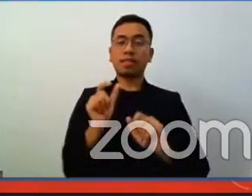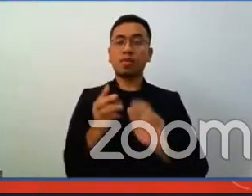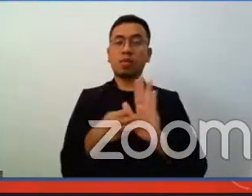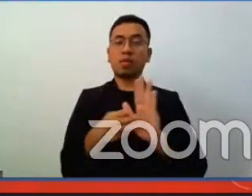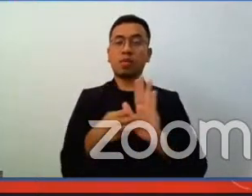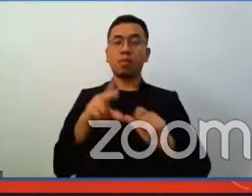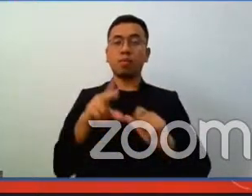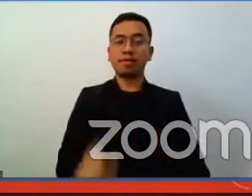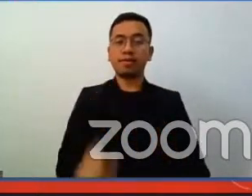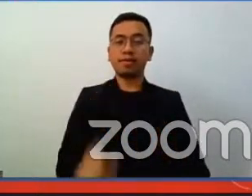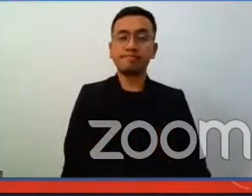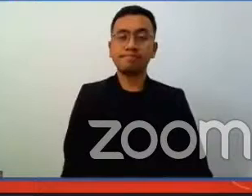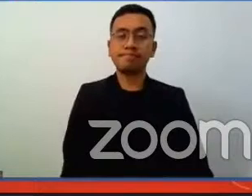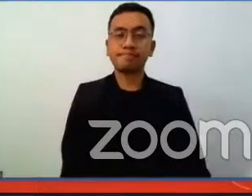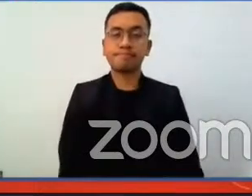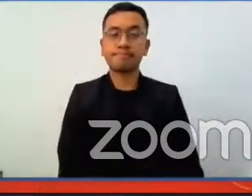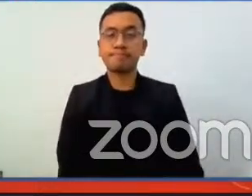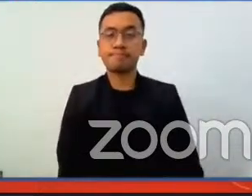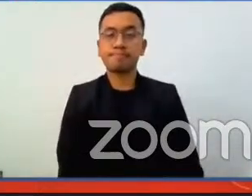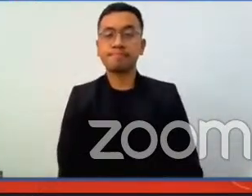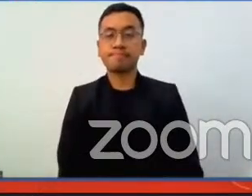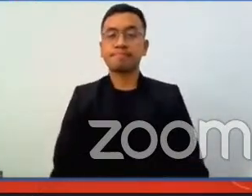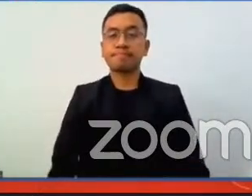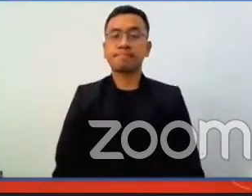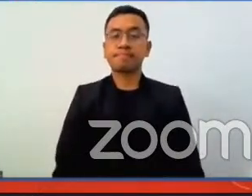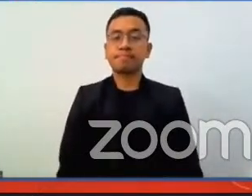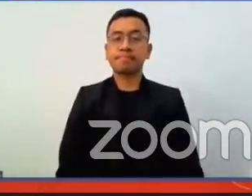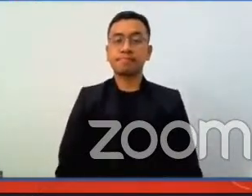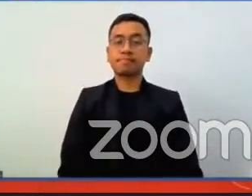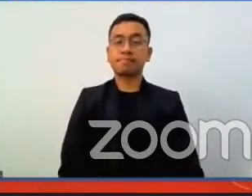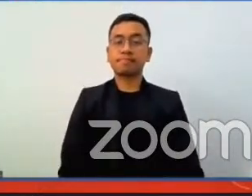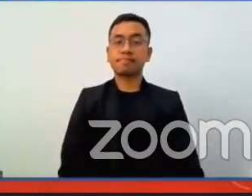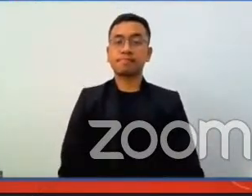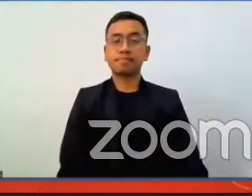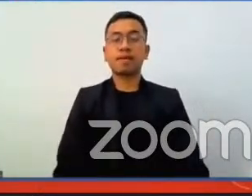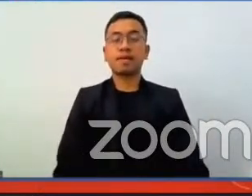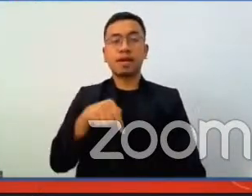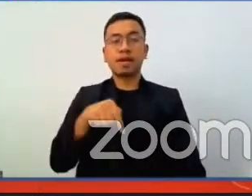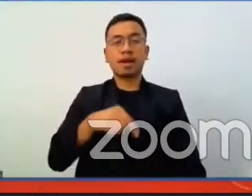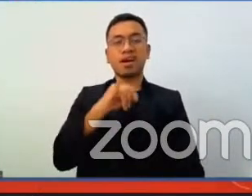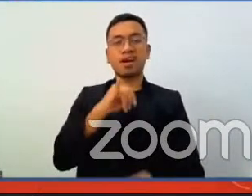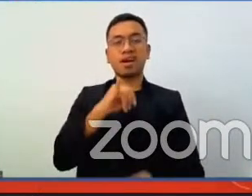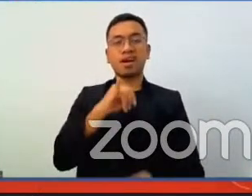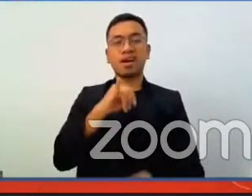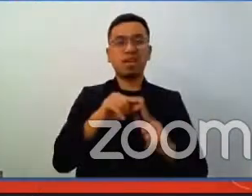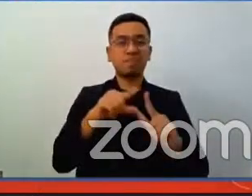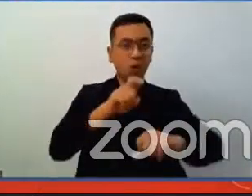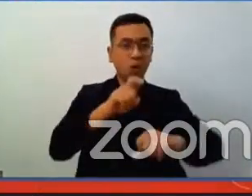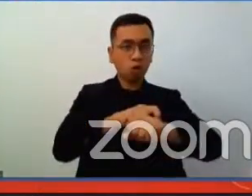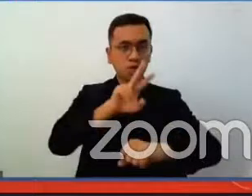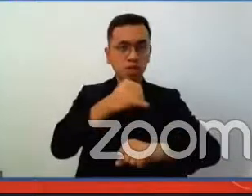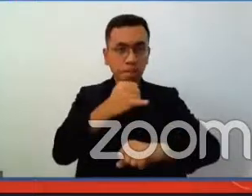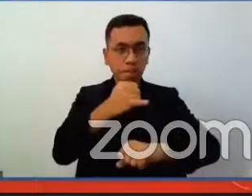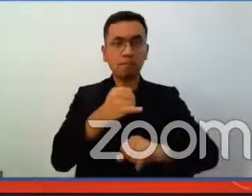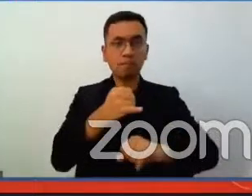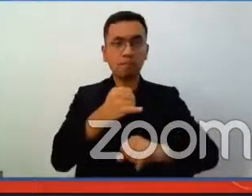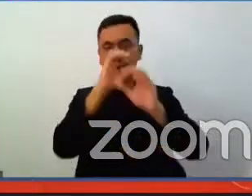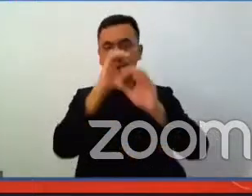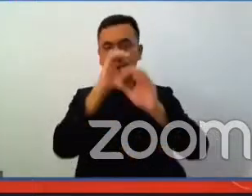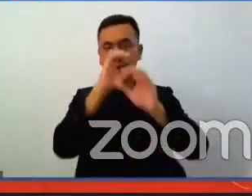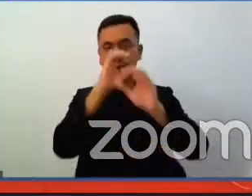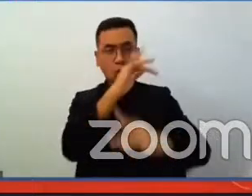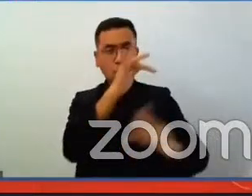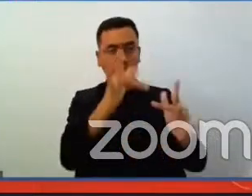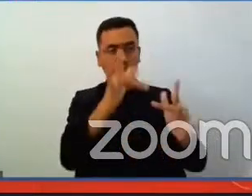Nah, ini pertanyaannya, seberapa efektif pemanfaatan lab maya mata pelajaran IPA atau fisika sementara waktu belajar hanya